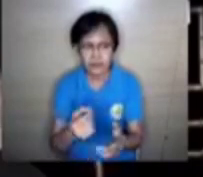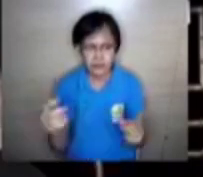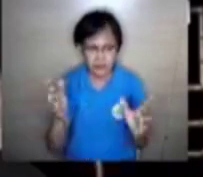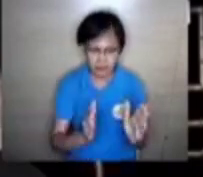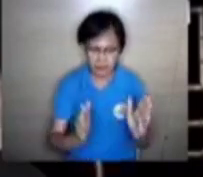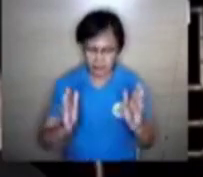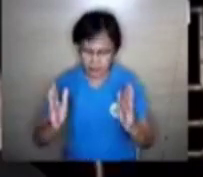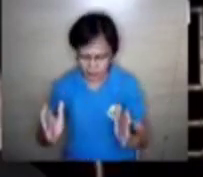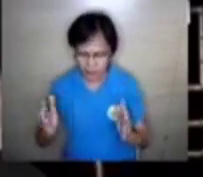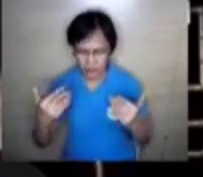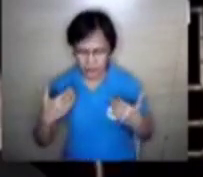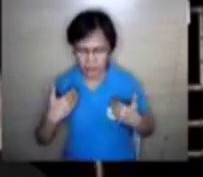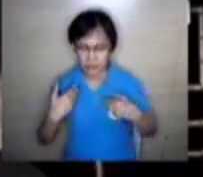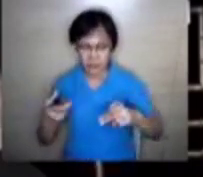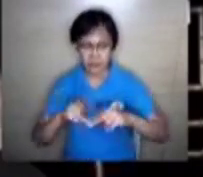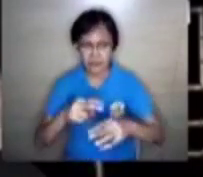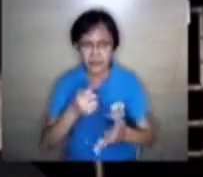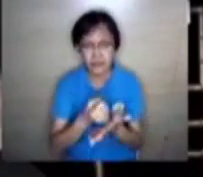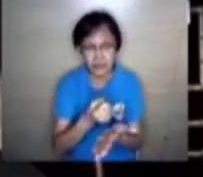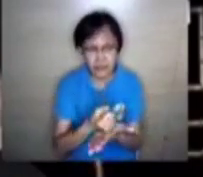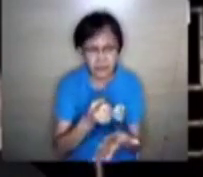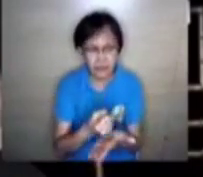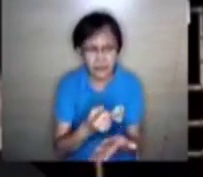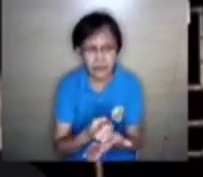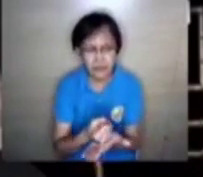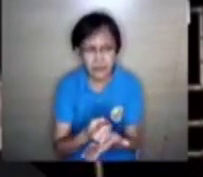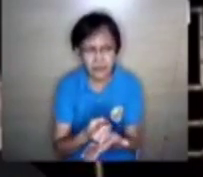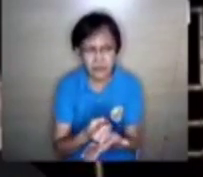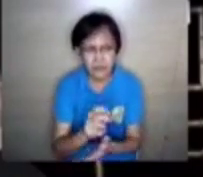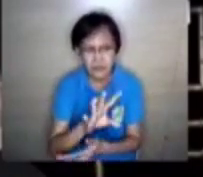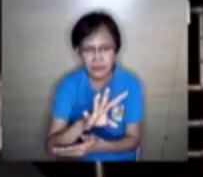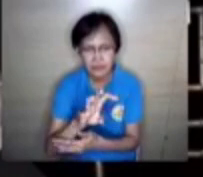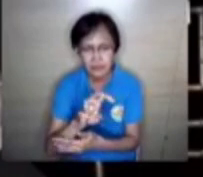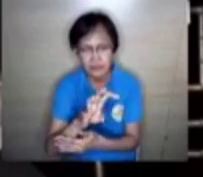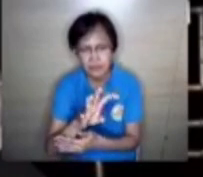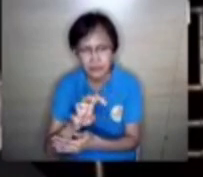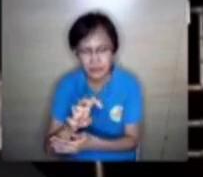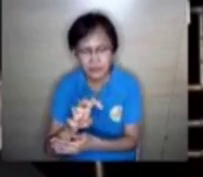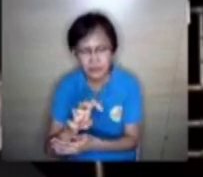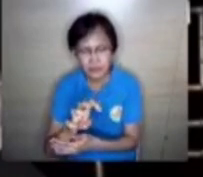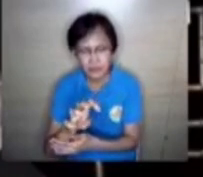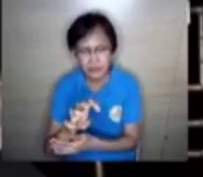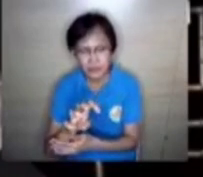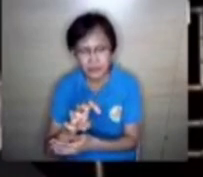nasa 2,000 difference din po yun, ay